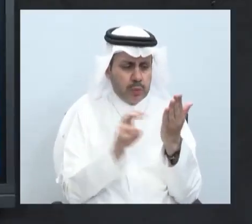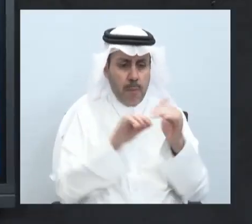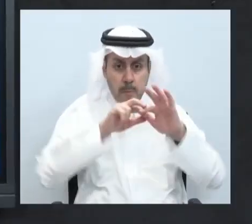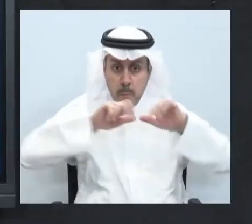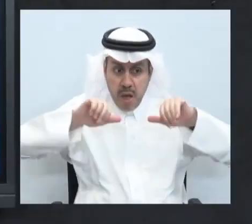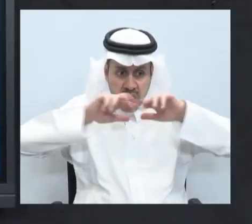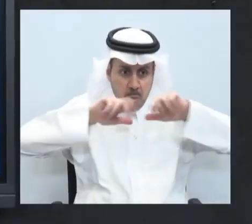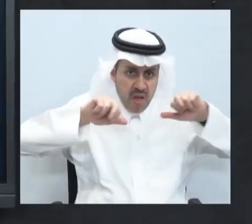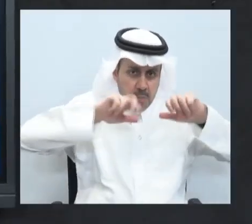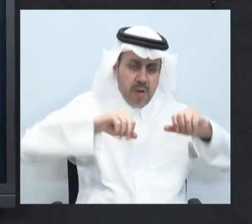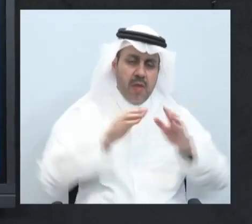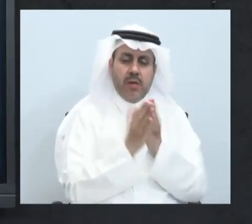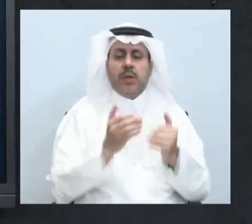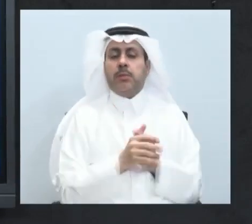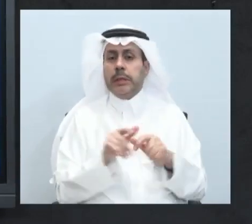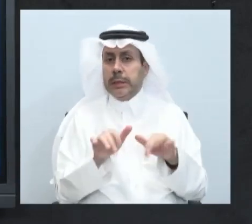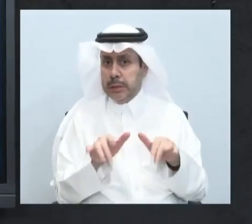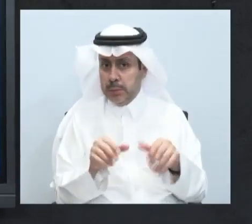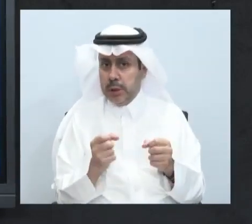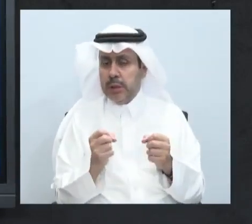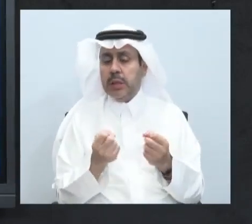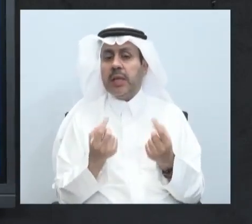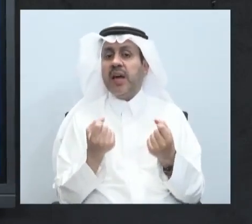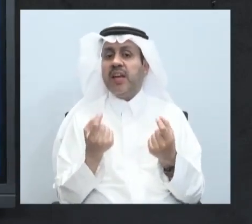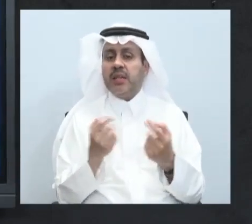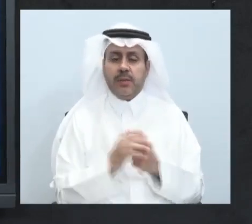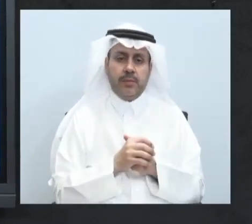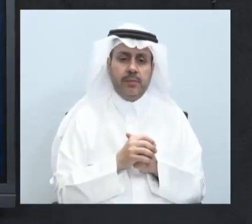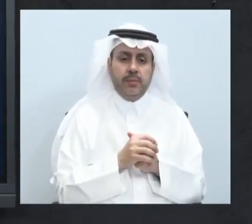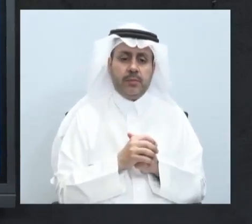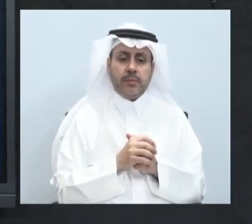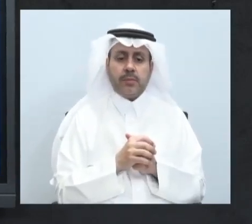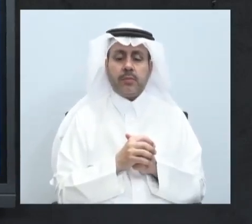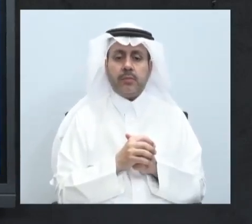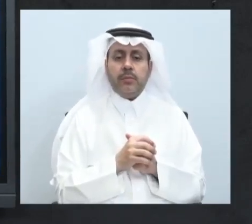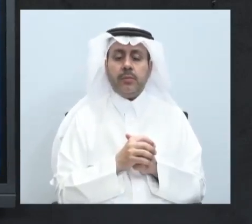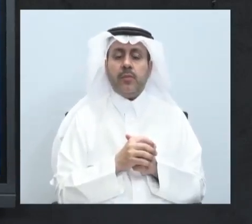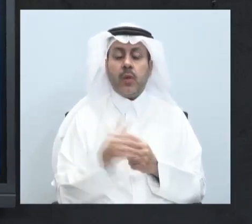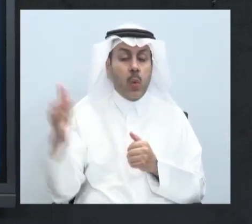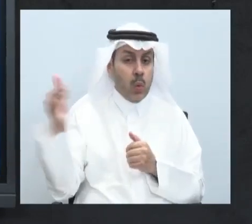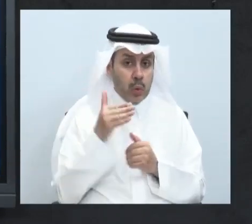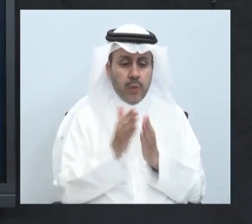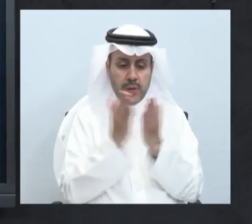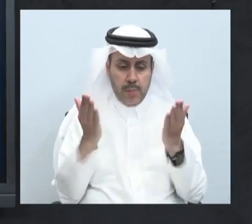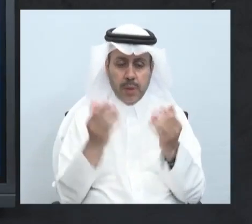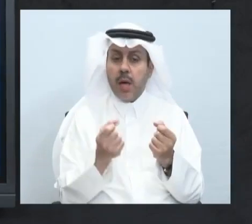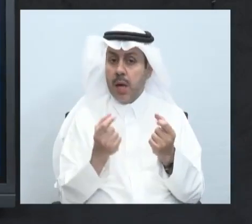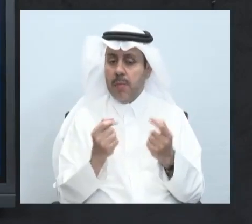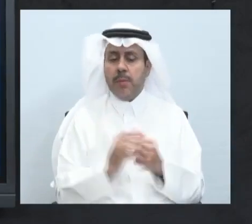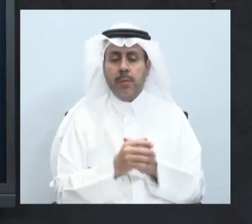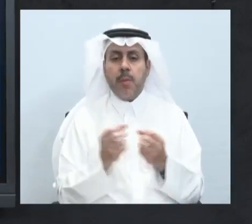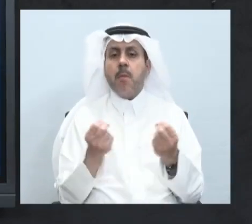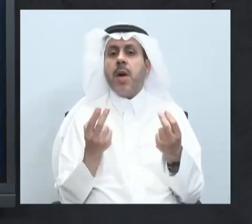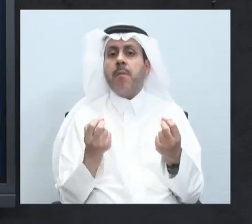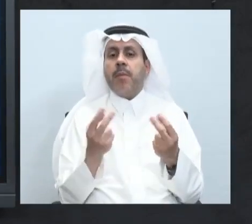البحث في المصادر المعتمده في هذا الباب والرجوع الى هذا الكتاب من خلال الباب وكتاب